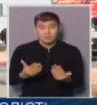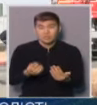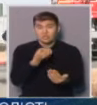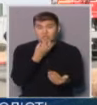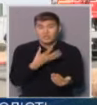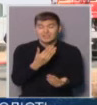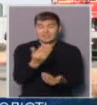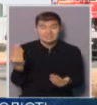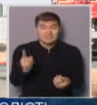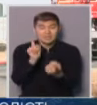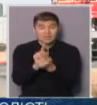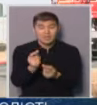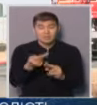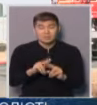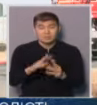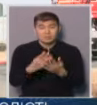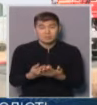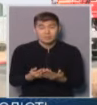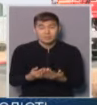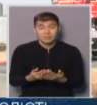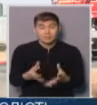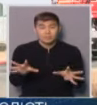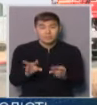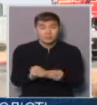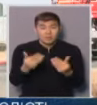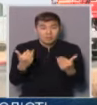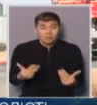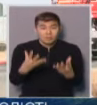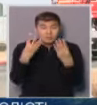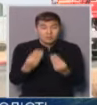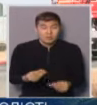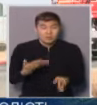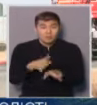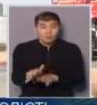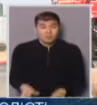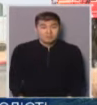жақынырақ сіздерді таныстырып, сол осымен бүгінгі мақсат осы.